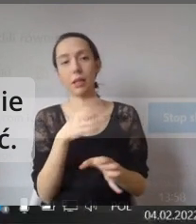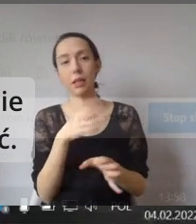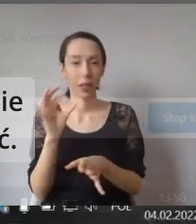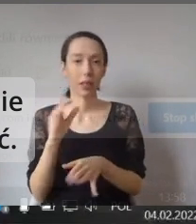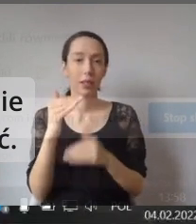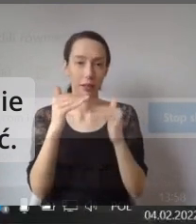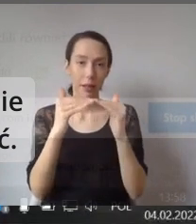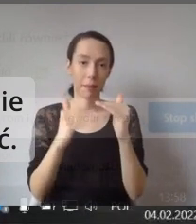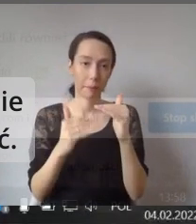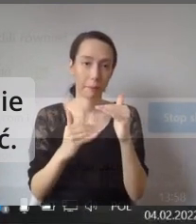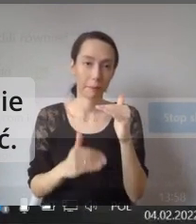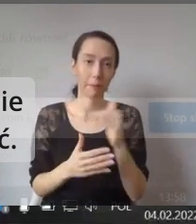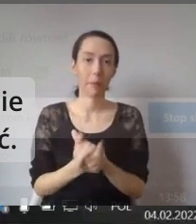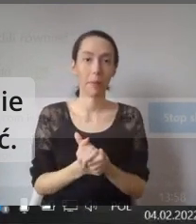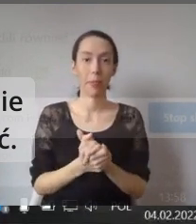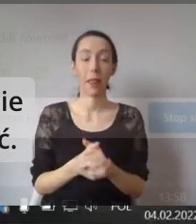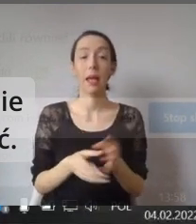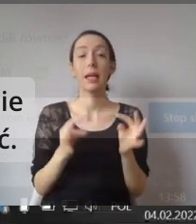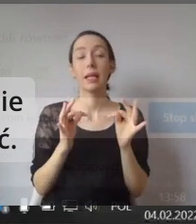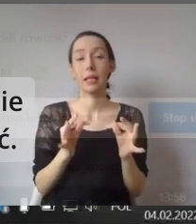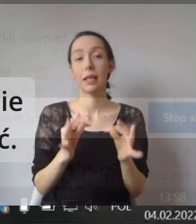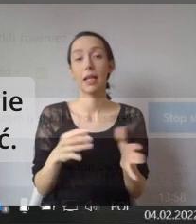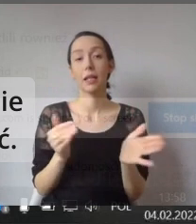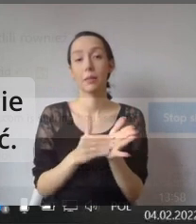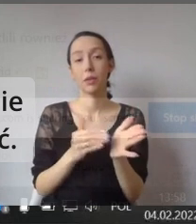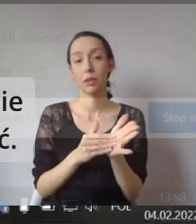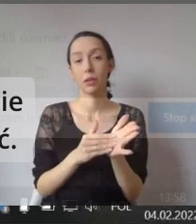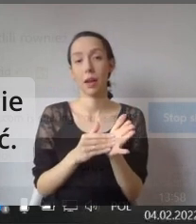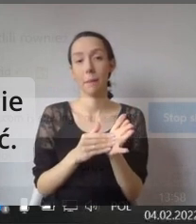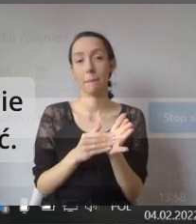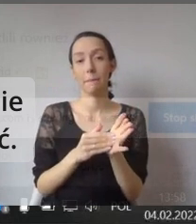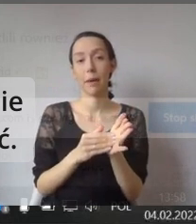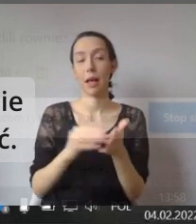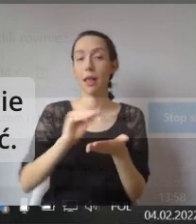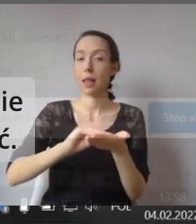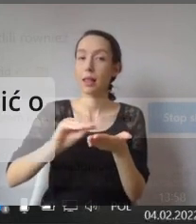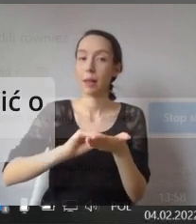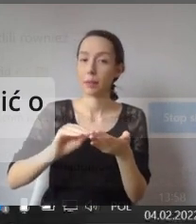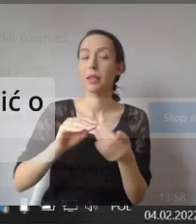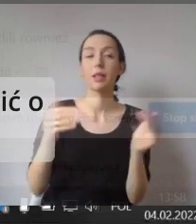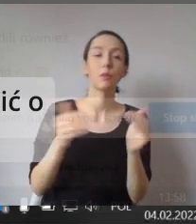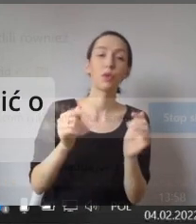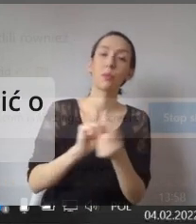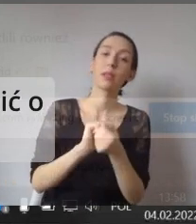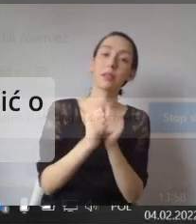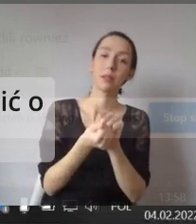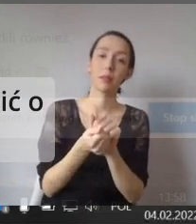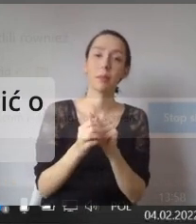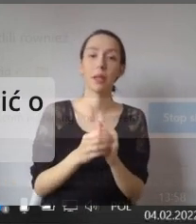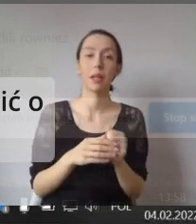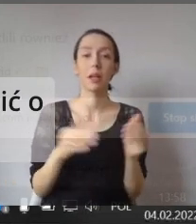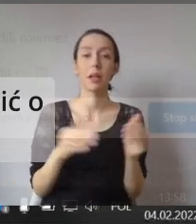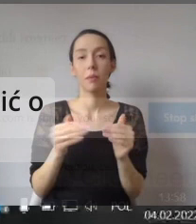i automatycznie tutaj pojawi się treść wiadomości, którą możemy zmienić. Możemy wpisać na przykład, cześć